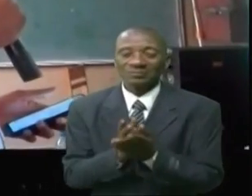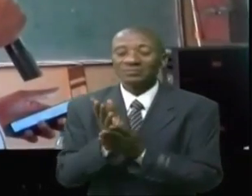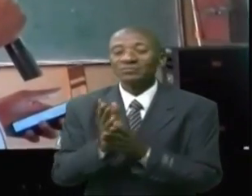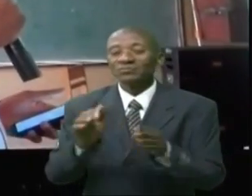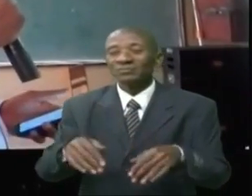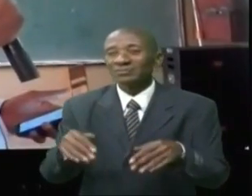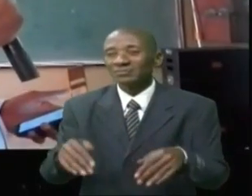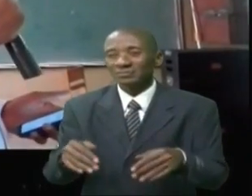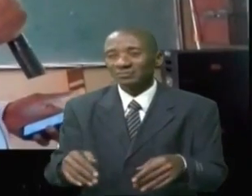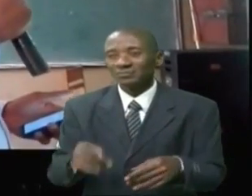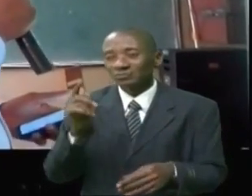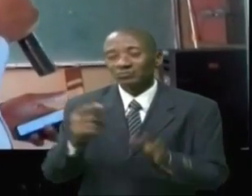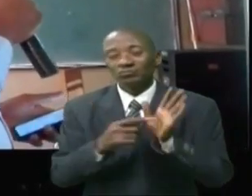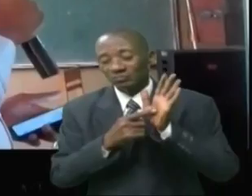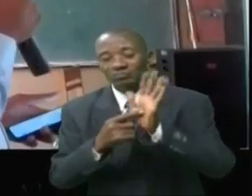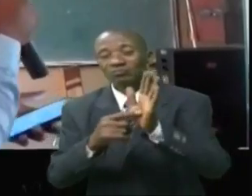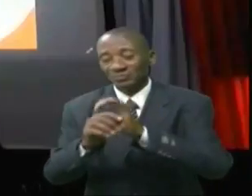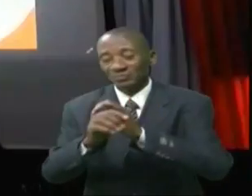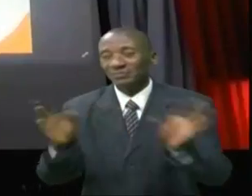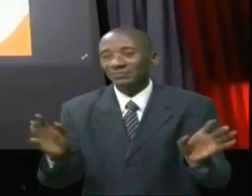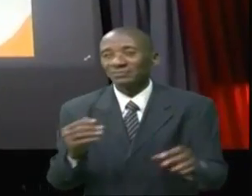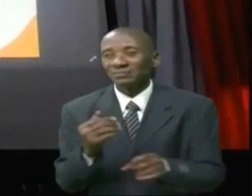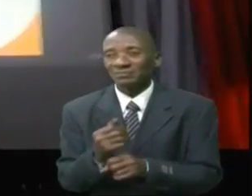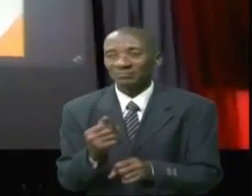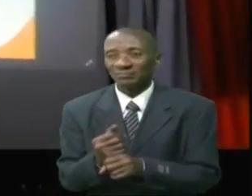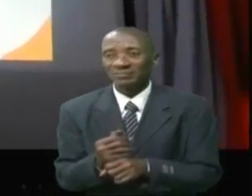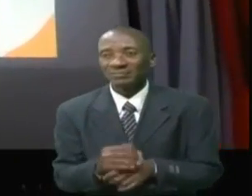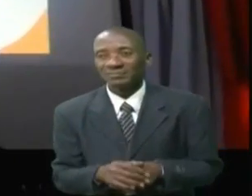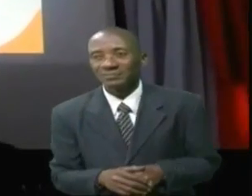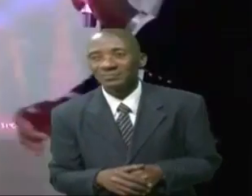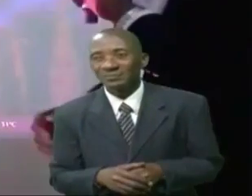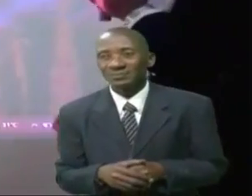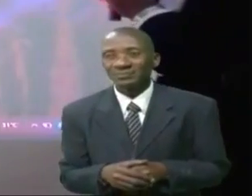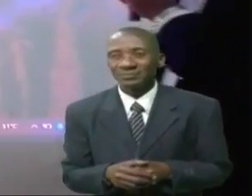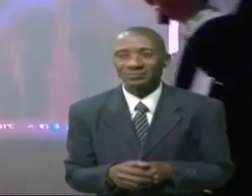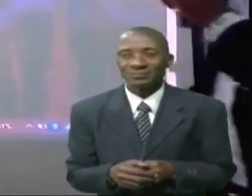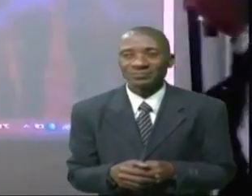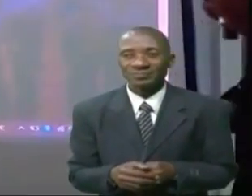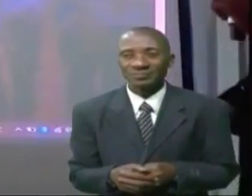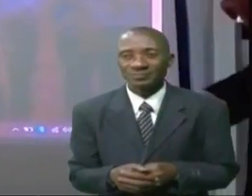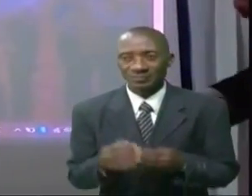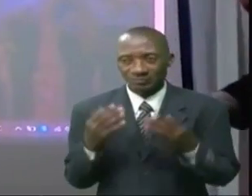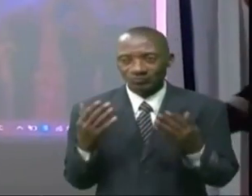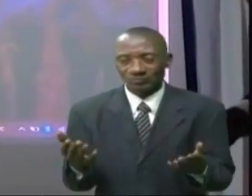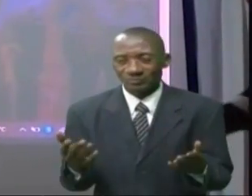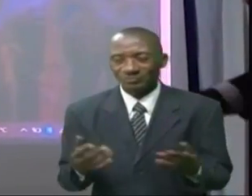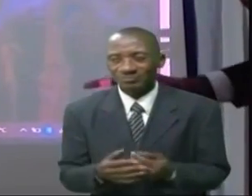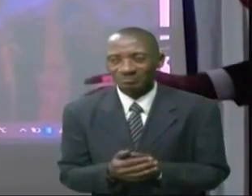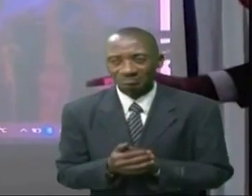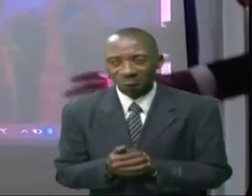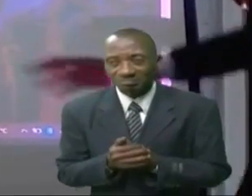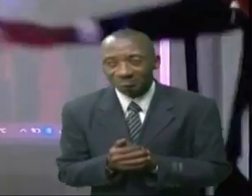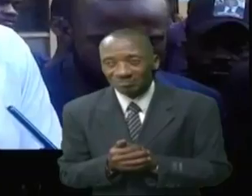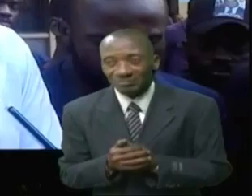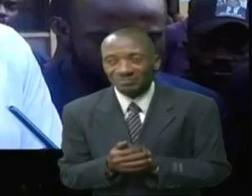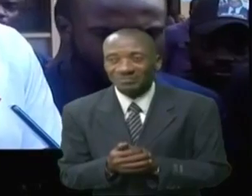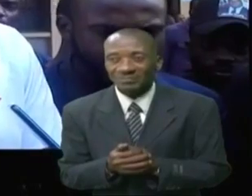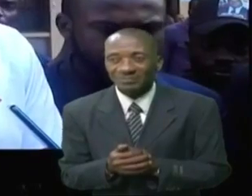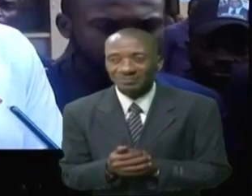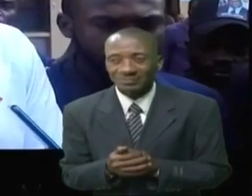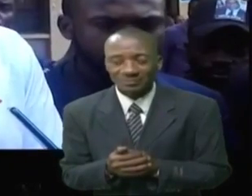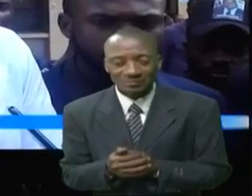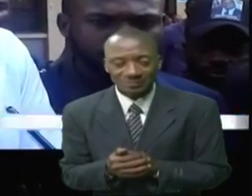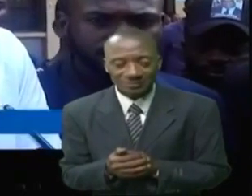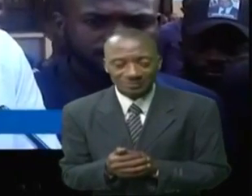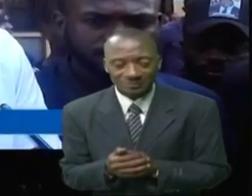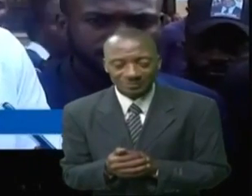C'est aussi l'occasion pour lui de lancer le site web de ses projets où l'on peut trouver toutes les informations. Dans le